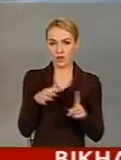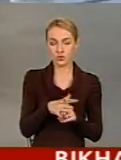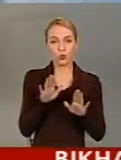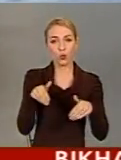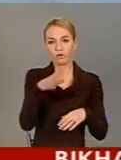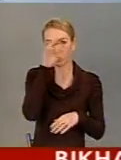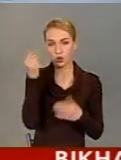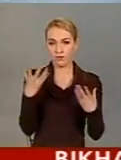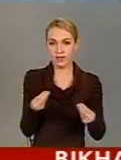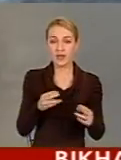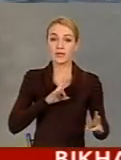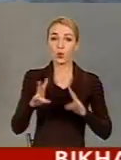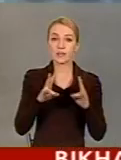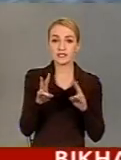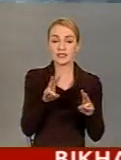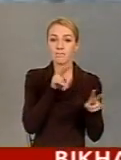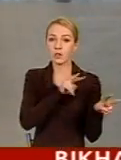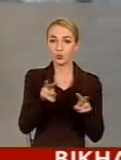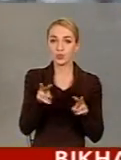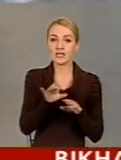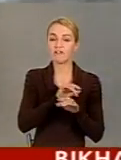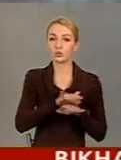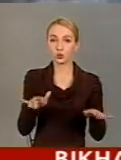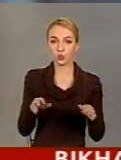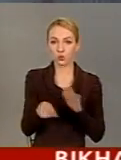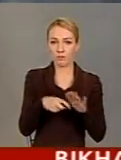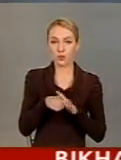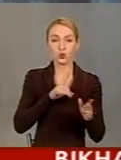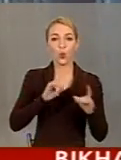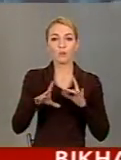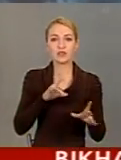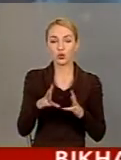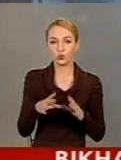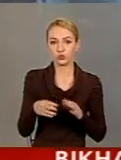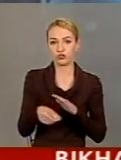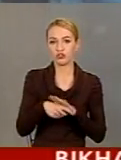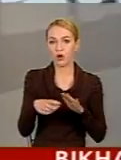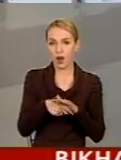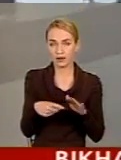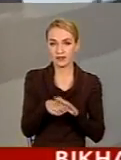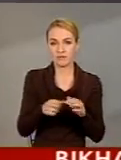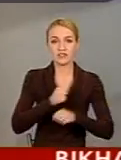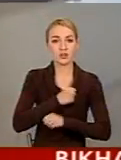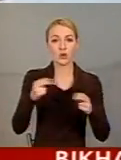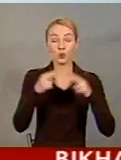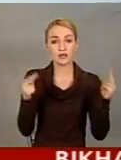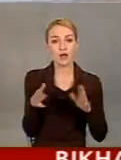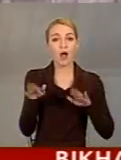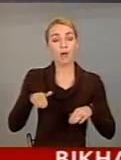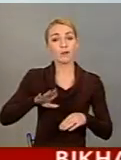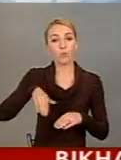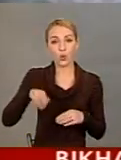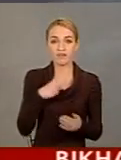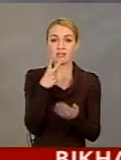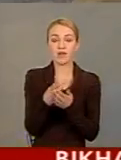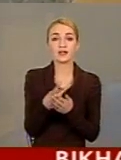день терористи і далі руйнують інфраструктуру Донбасу обстрілюють шахти нищать електролінії висаджають мости аби потім Це видавати